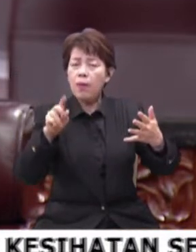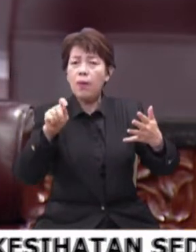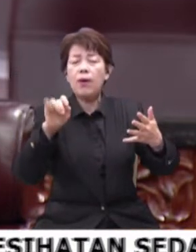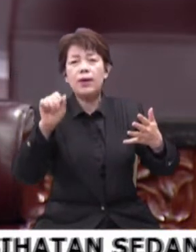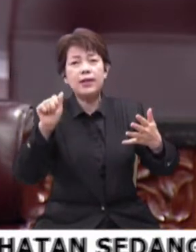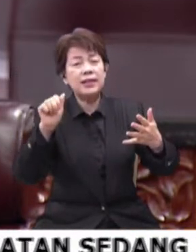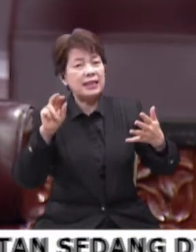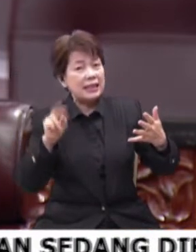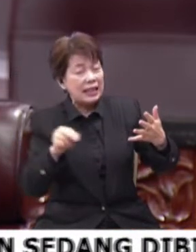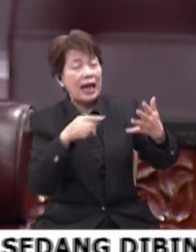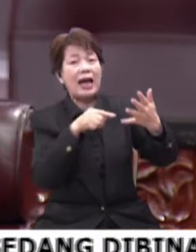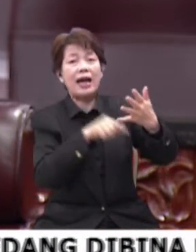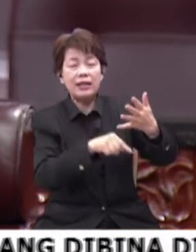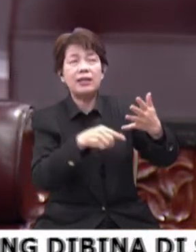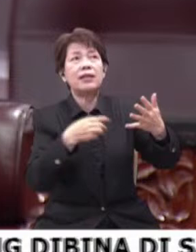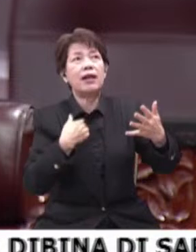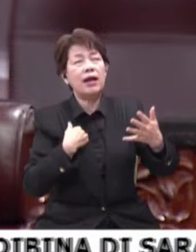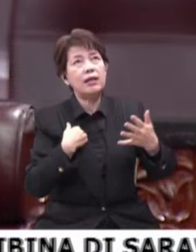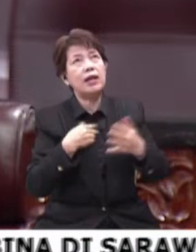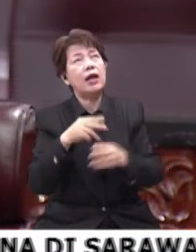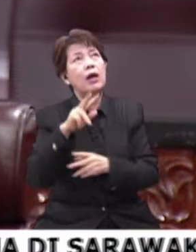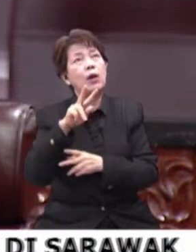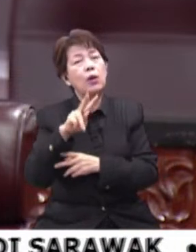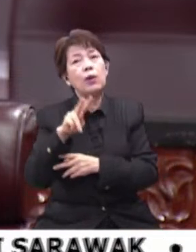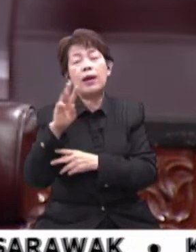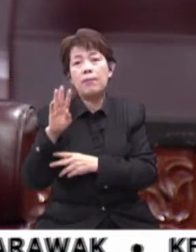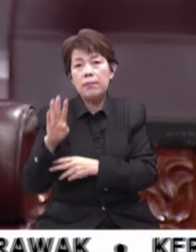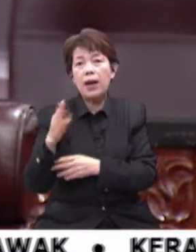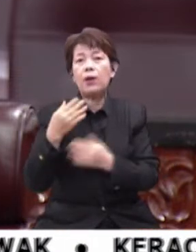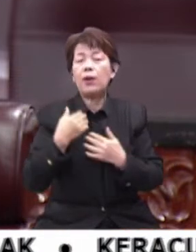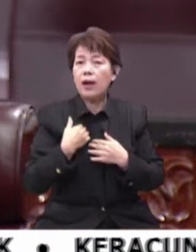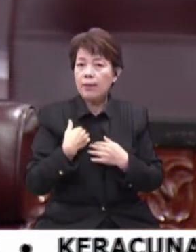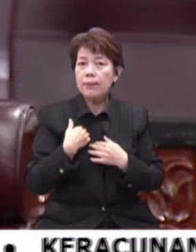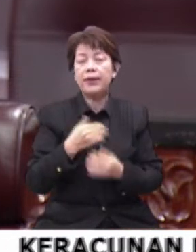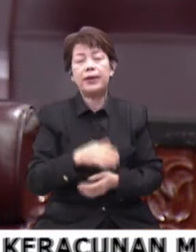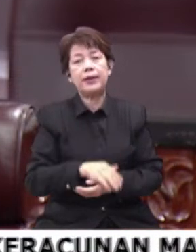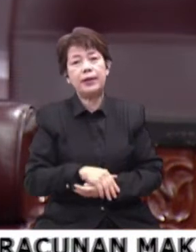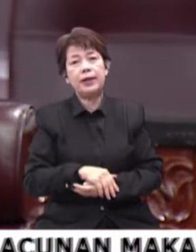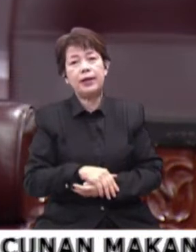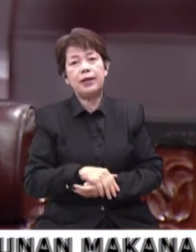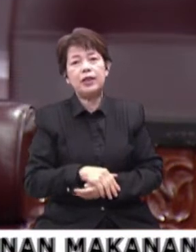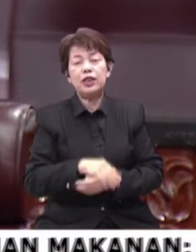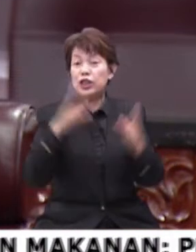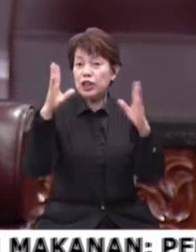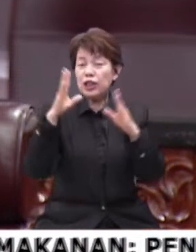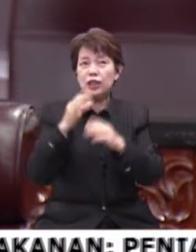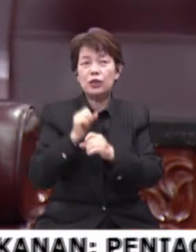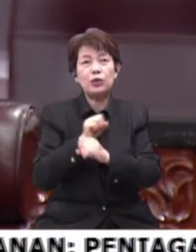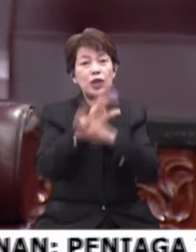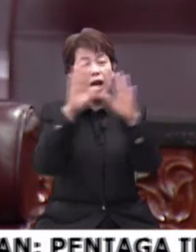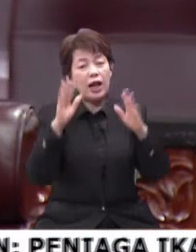Bukit bendera Kota Kinabalu pemulihan kawasan Tanah padat season 7